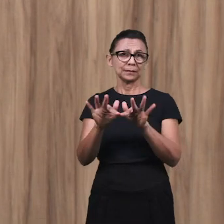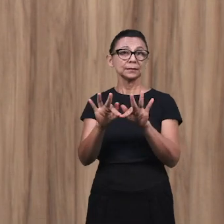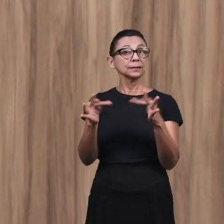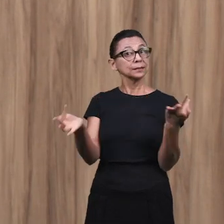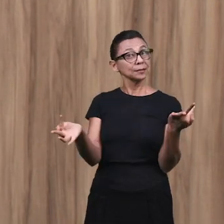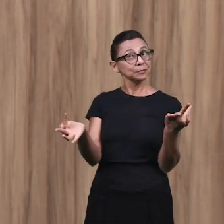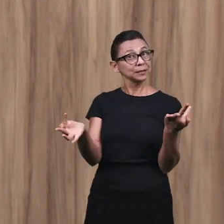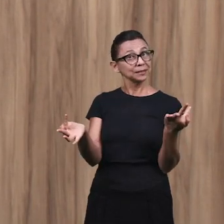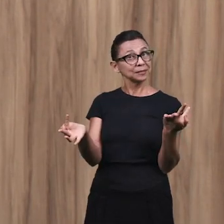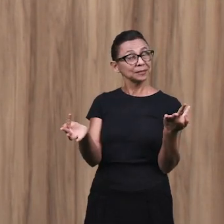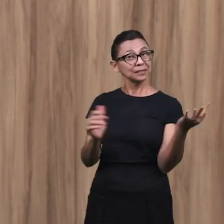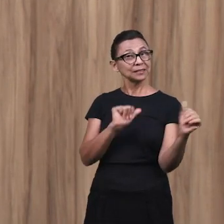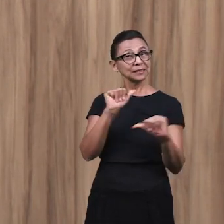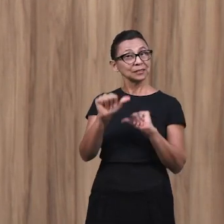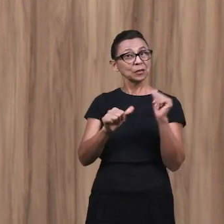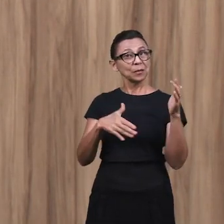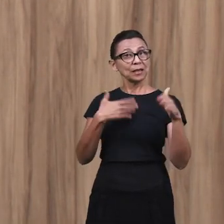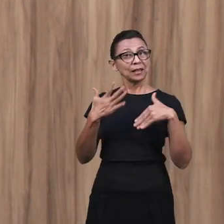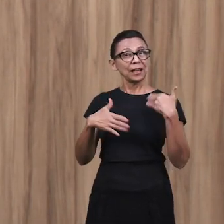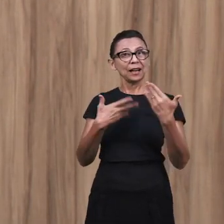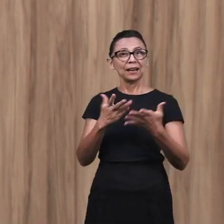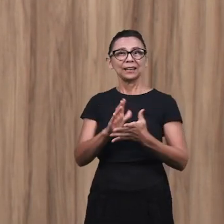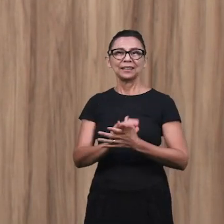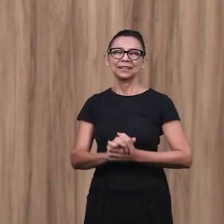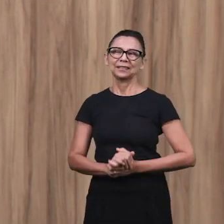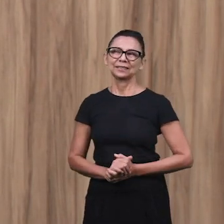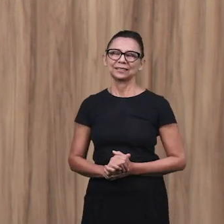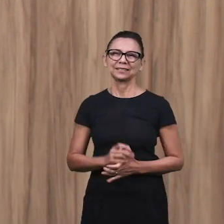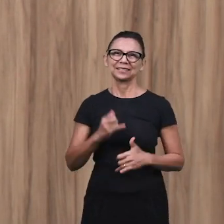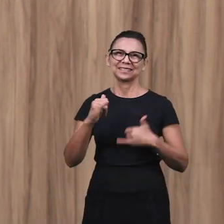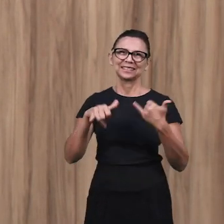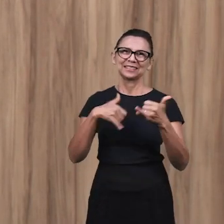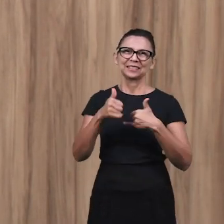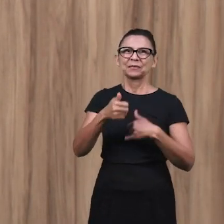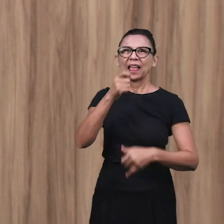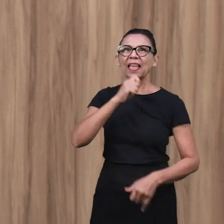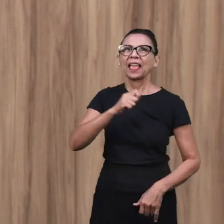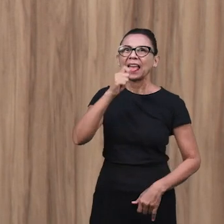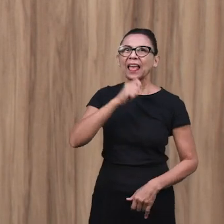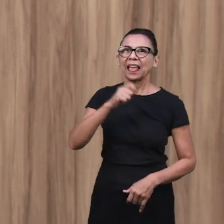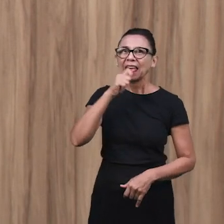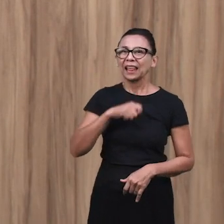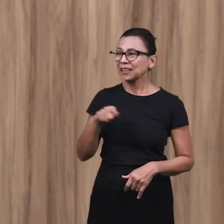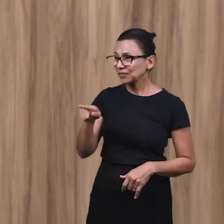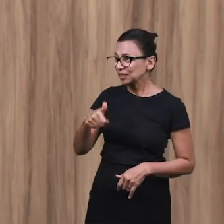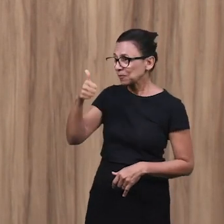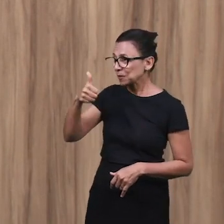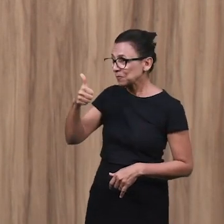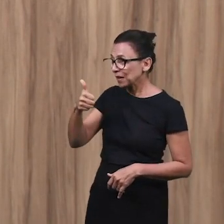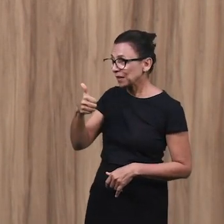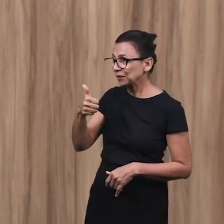besoin de peu pour générer de joie. Et la course